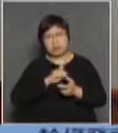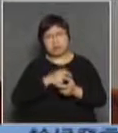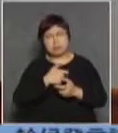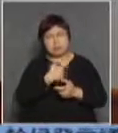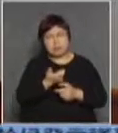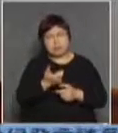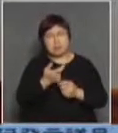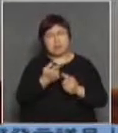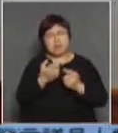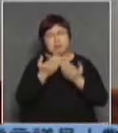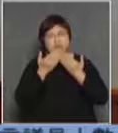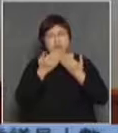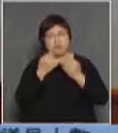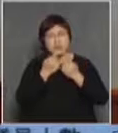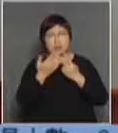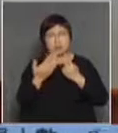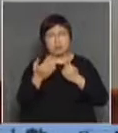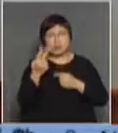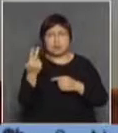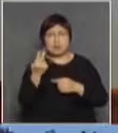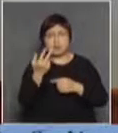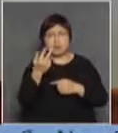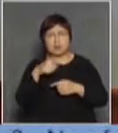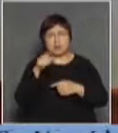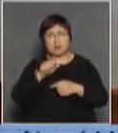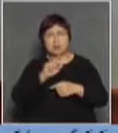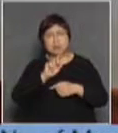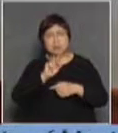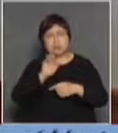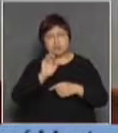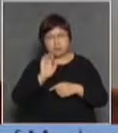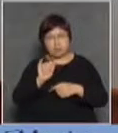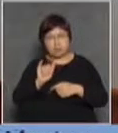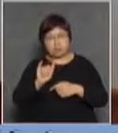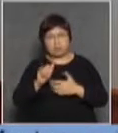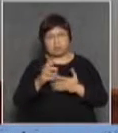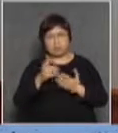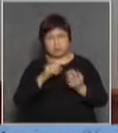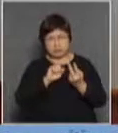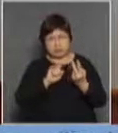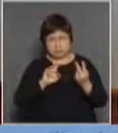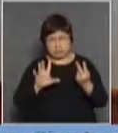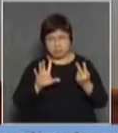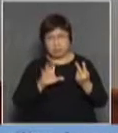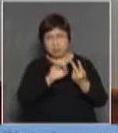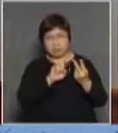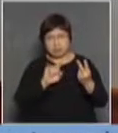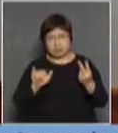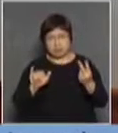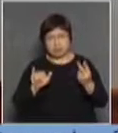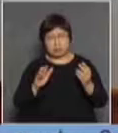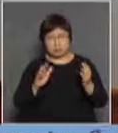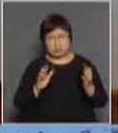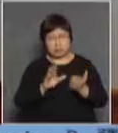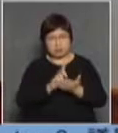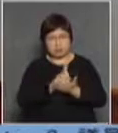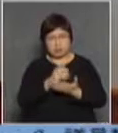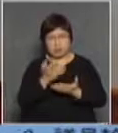人數只是21,600人，到2015-16 年學年少